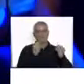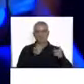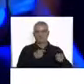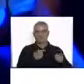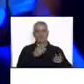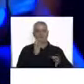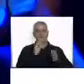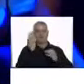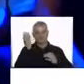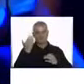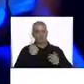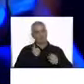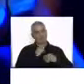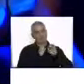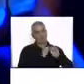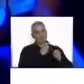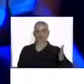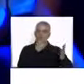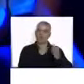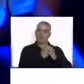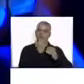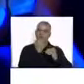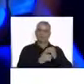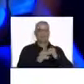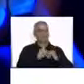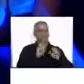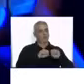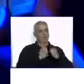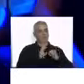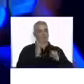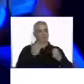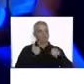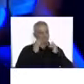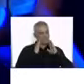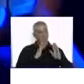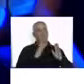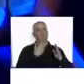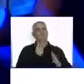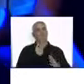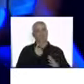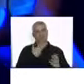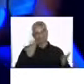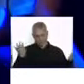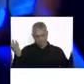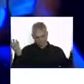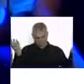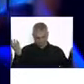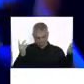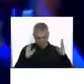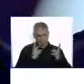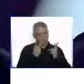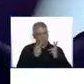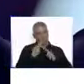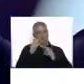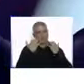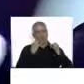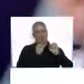שעם הפרקליטות, אנחנו מאחוריו עד הסוף, שלא יישבר, ואני מאמין גם שאנחנו קטנים, כי... יש